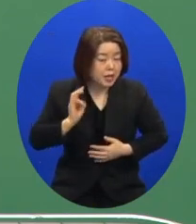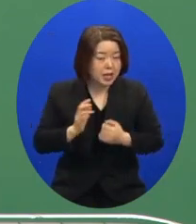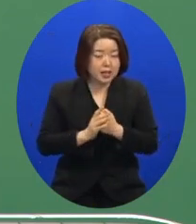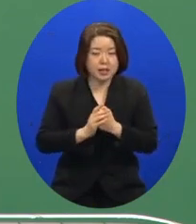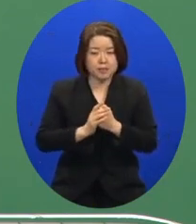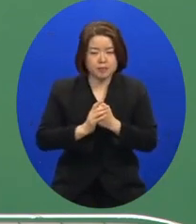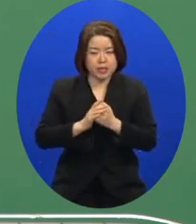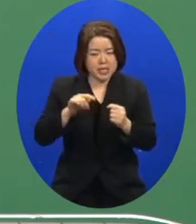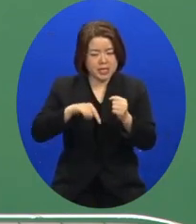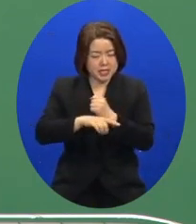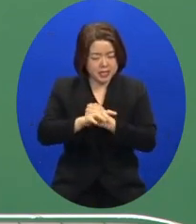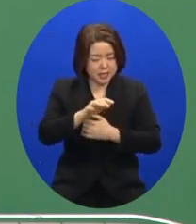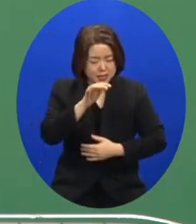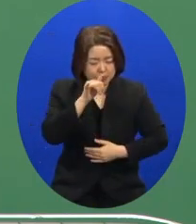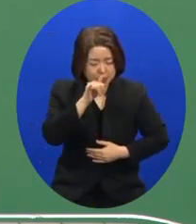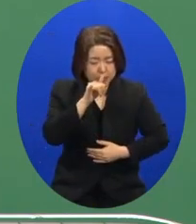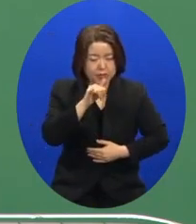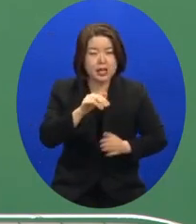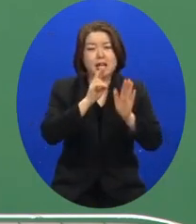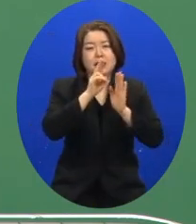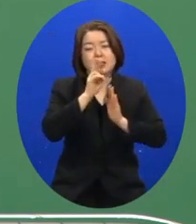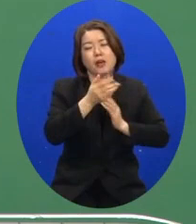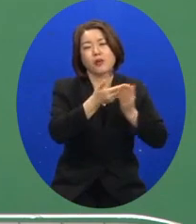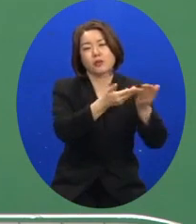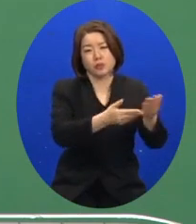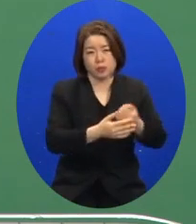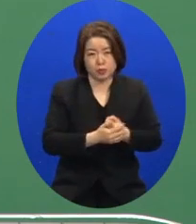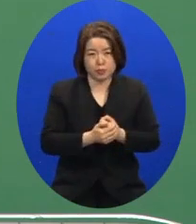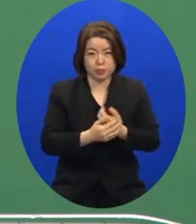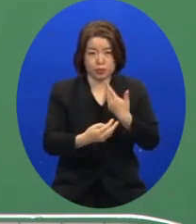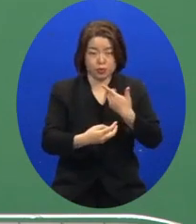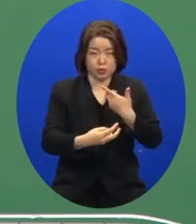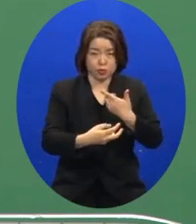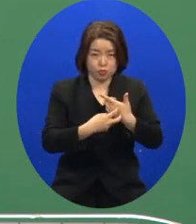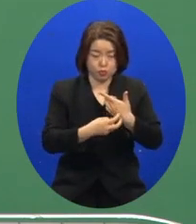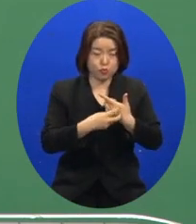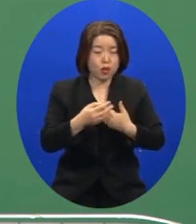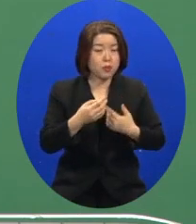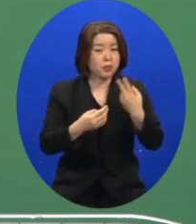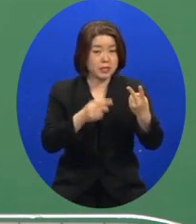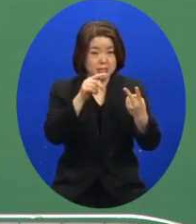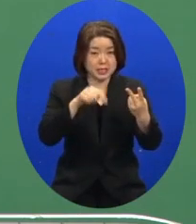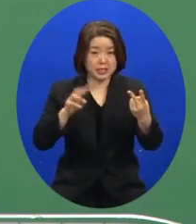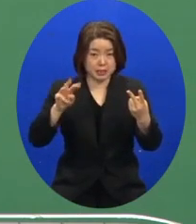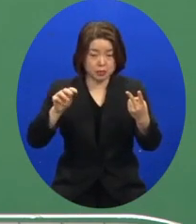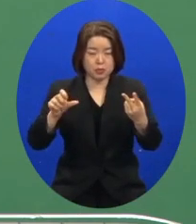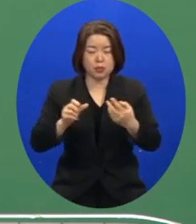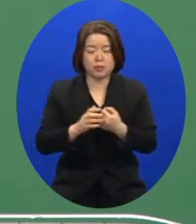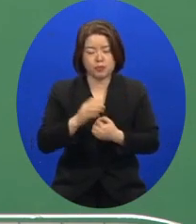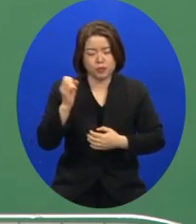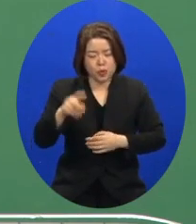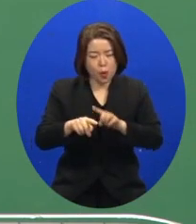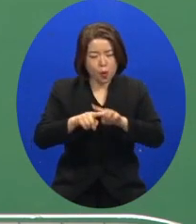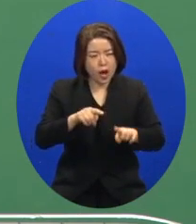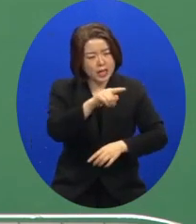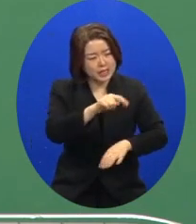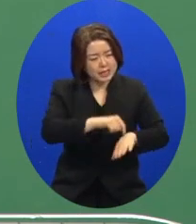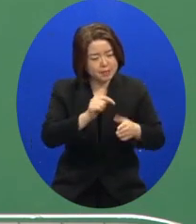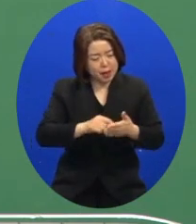합니다. 누가복음 2장 35절에 나옵니다. 또 칼이 내 마음을 찌르듯